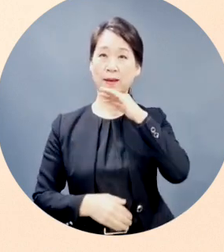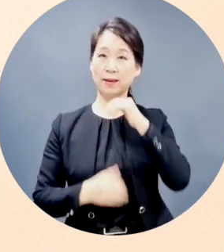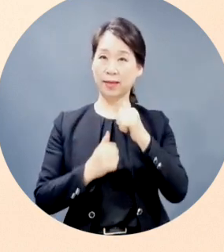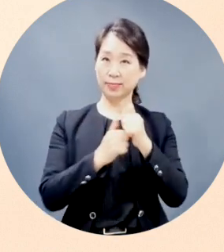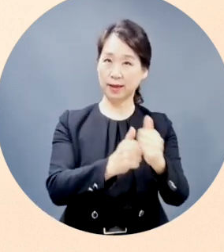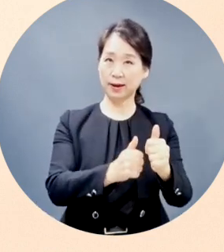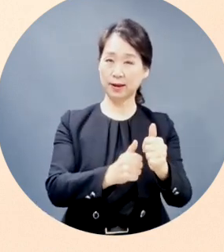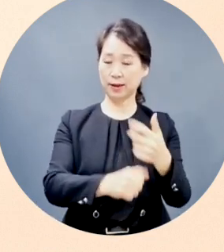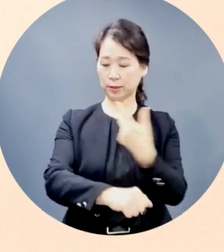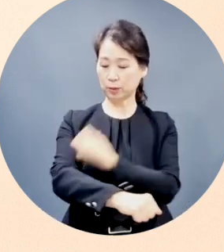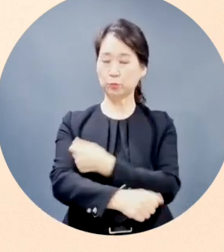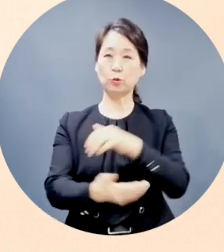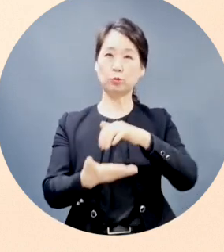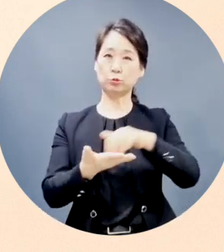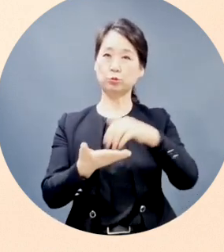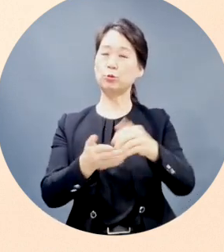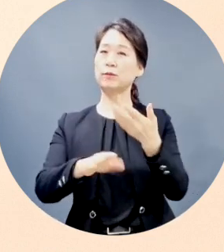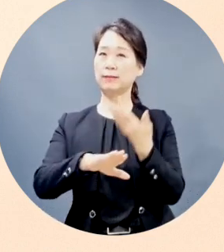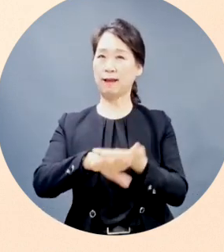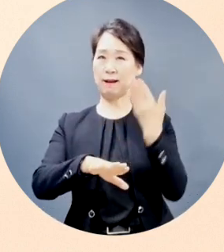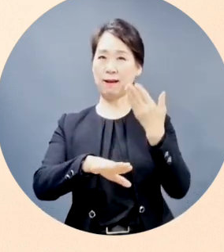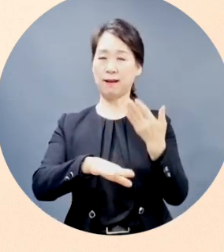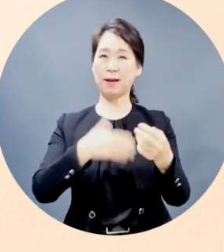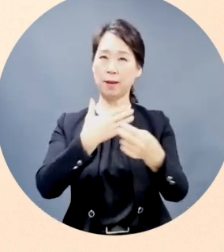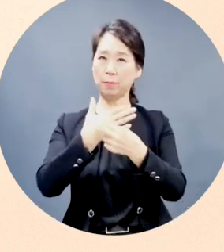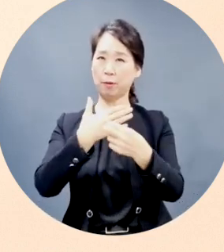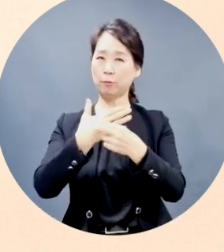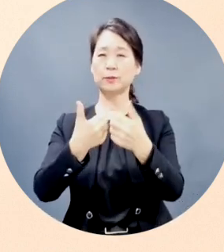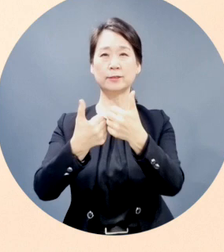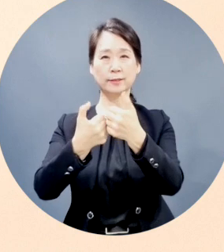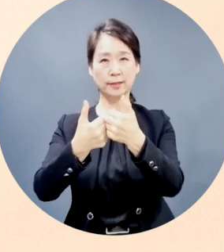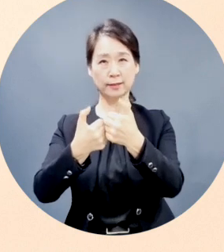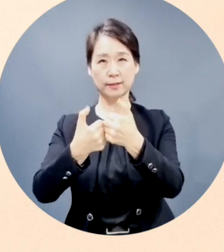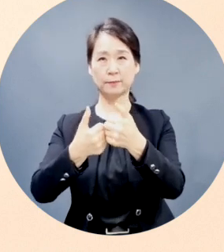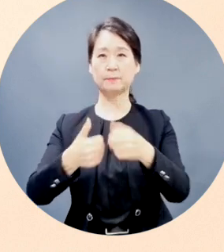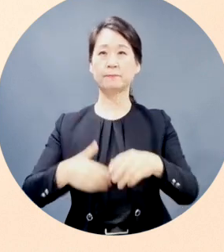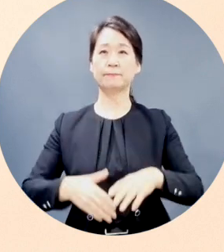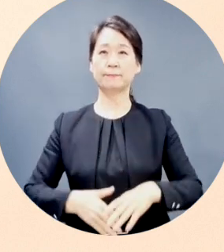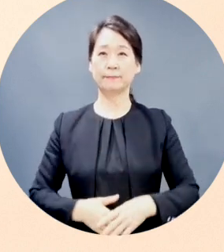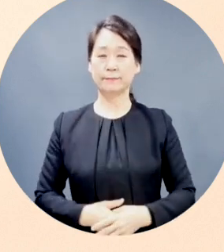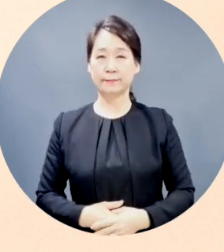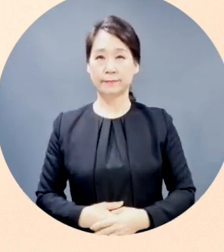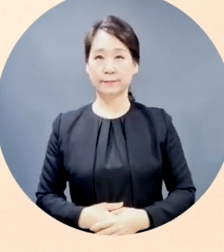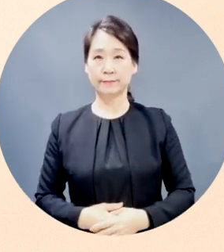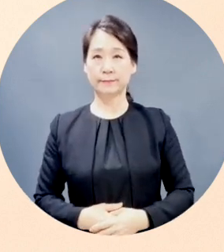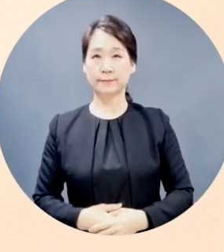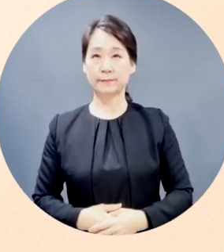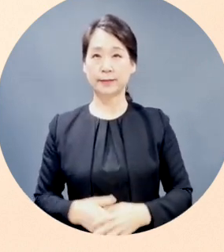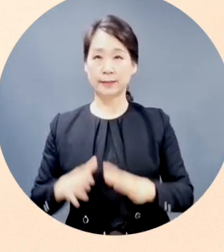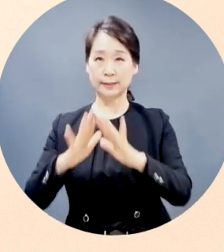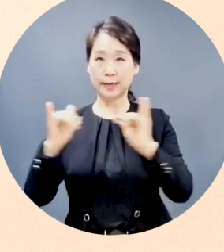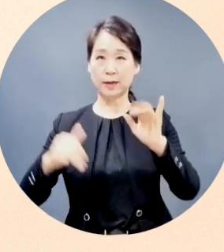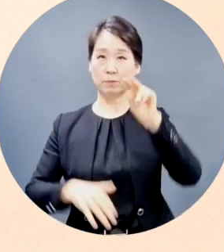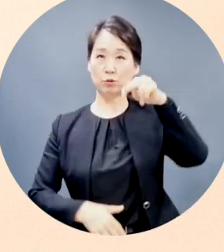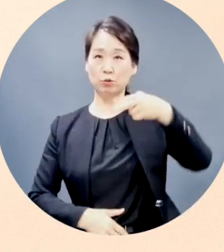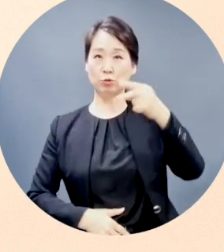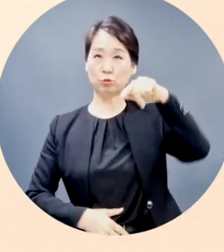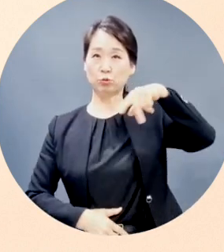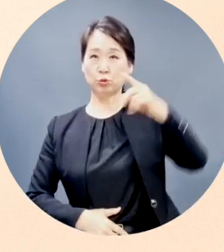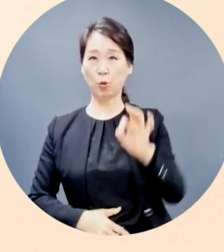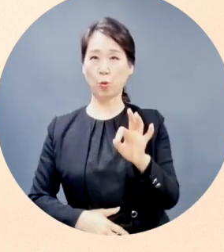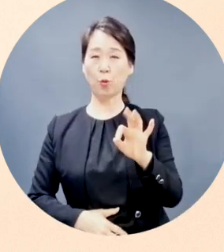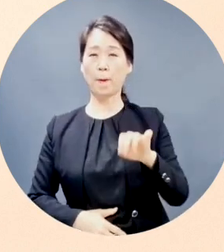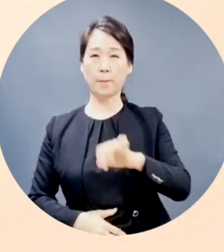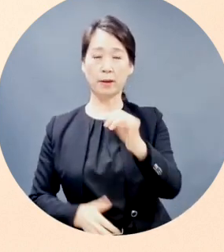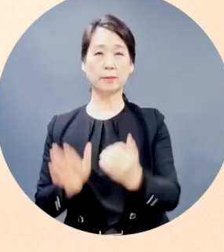연령에 따라 접종 횟수가 달라질 수 있으므로 해당 기관에 문의하여 접종하시기 바랍니다. 사람 유두종 바이러스